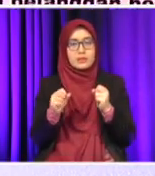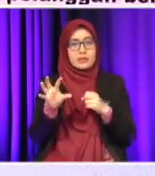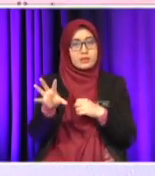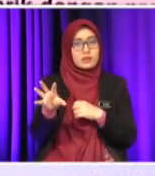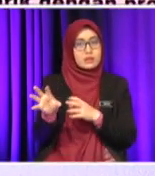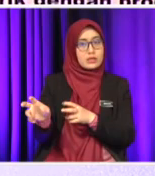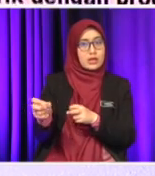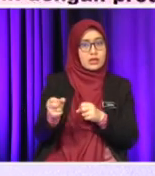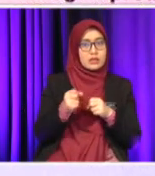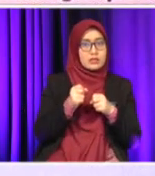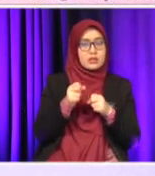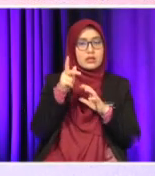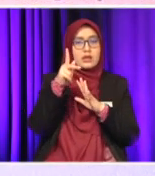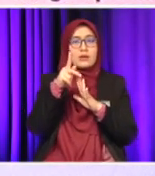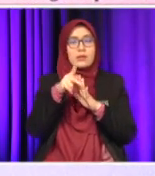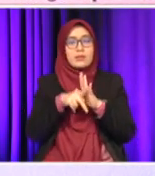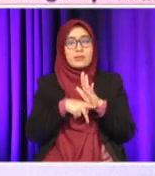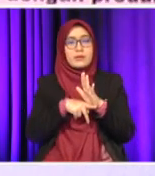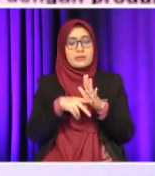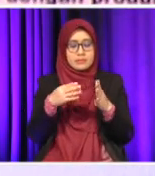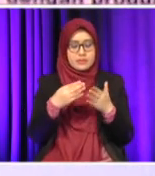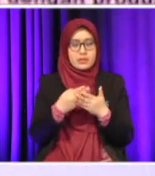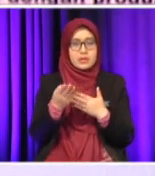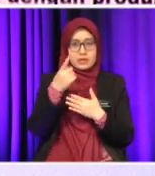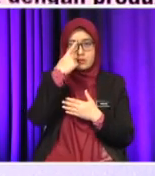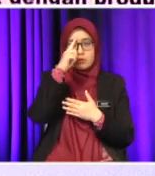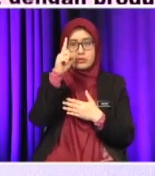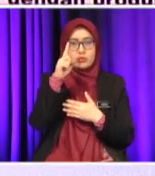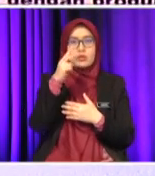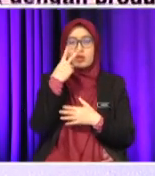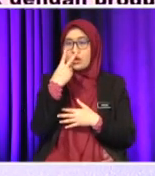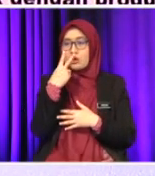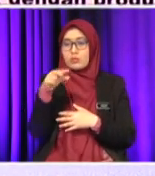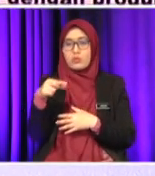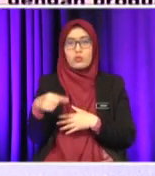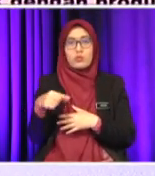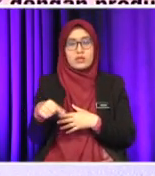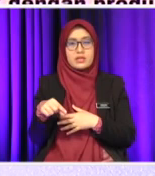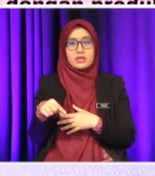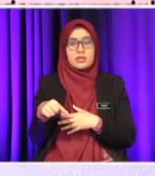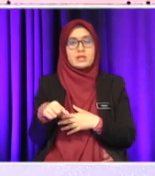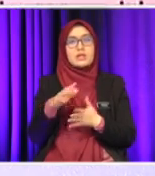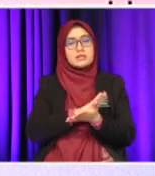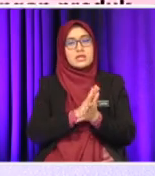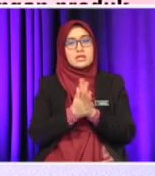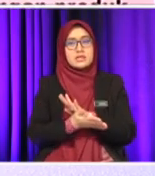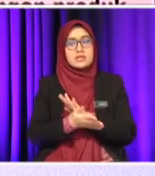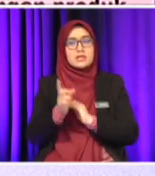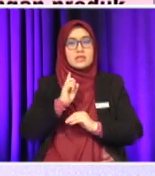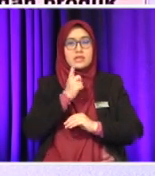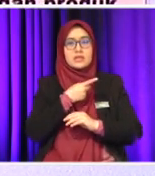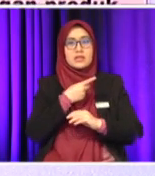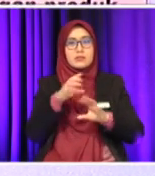susah untuk kita menampakan quality produk kita milik menerangkan itu susah jadi kita menggunakan kiasan atau